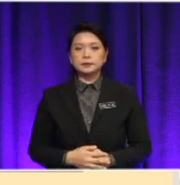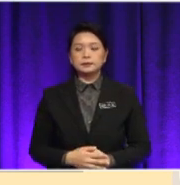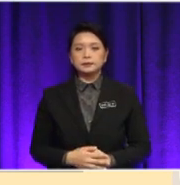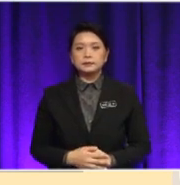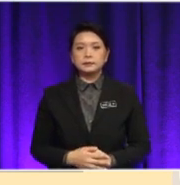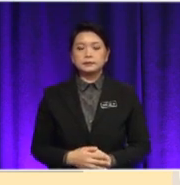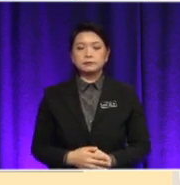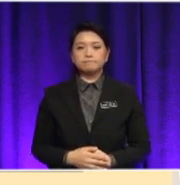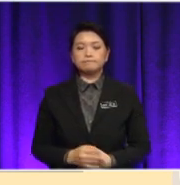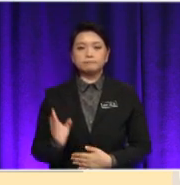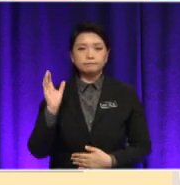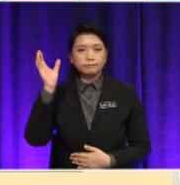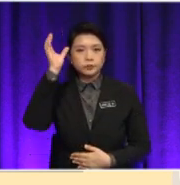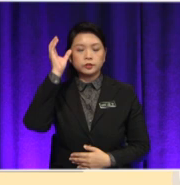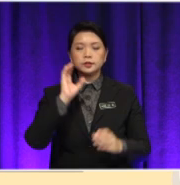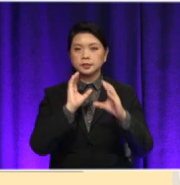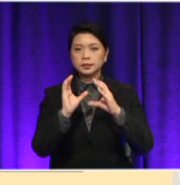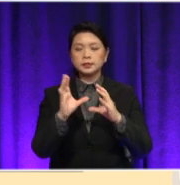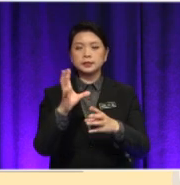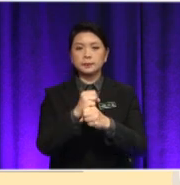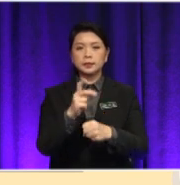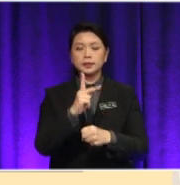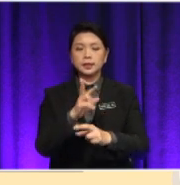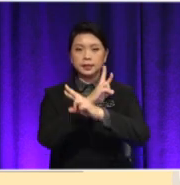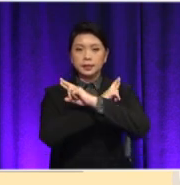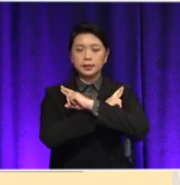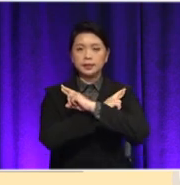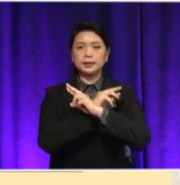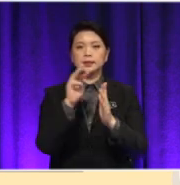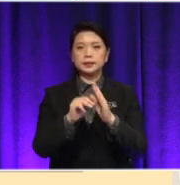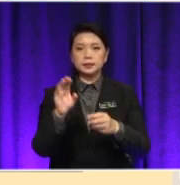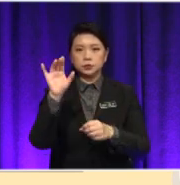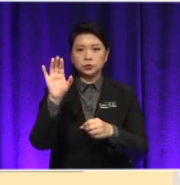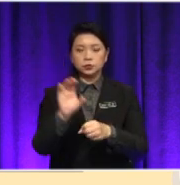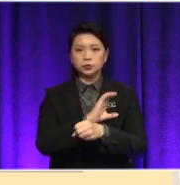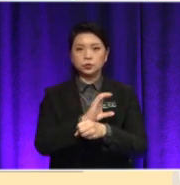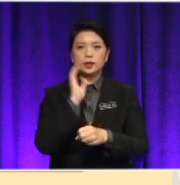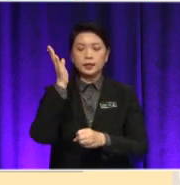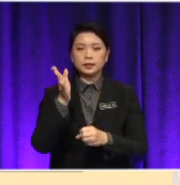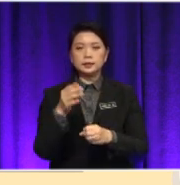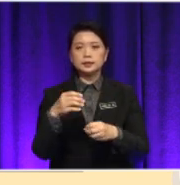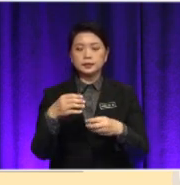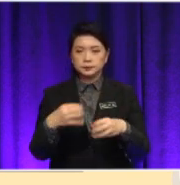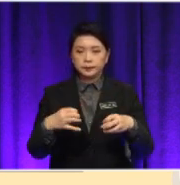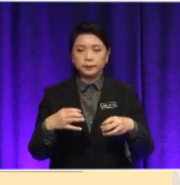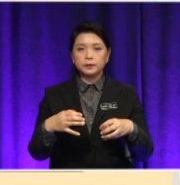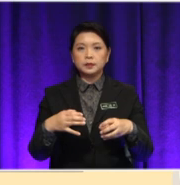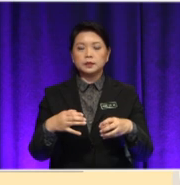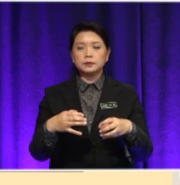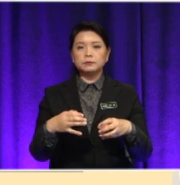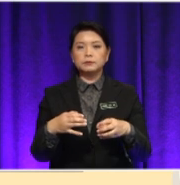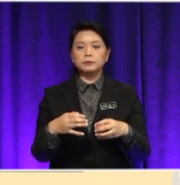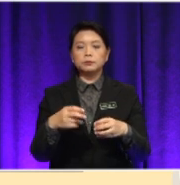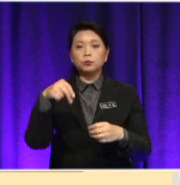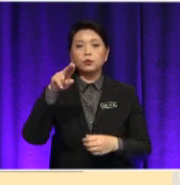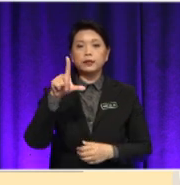cikgu. Mendapatkan rehat yang secukupnya akan mempercepatkan penyembuhan luka agar luka tersebut tidak menjadi lebih